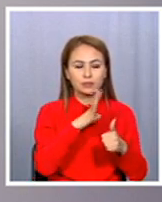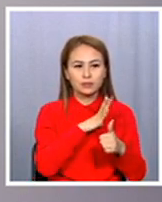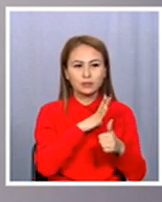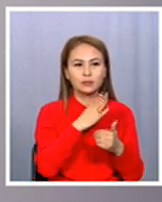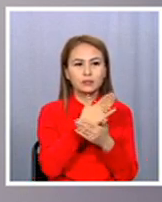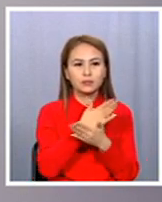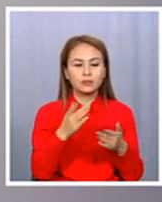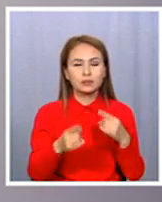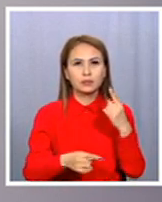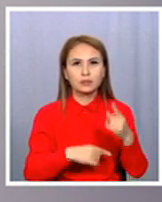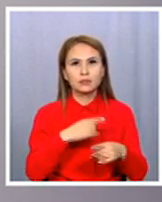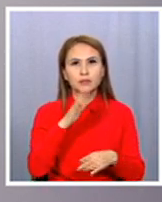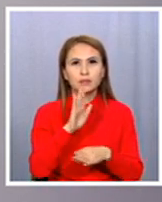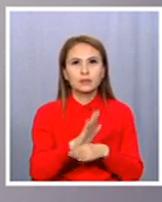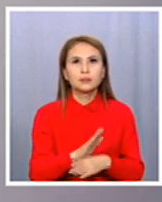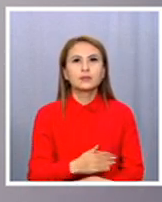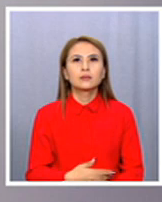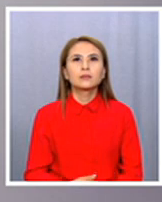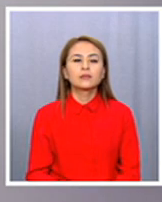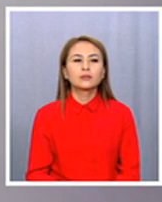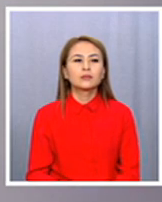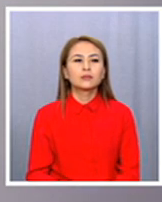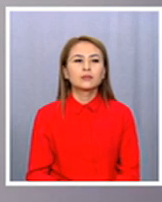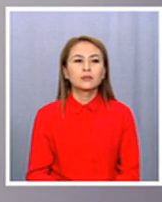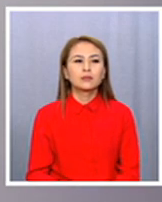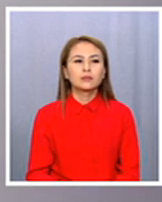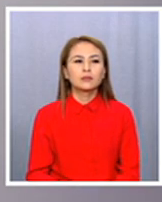Енді келесі тапсырмаға көшейік.